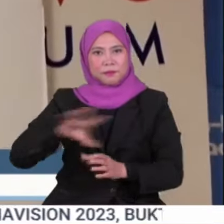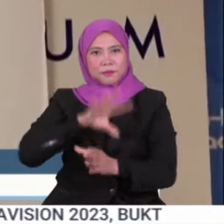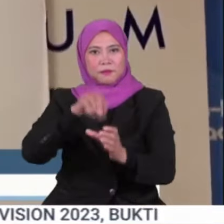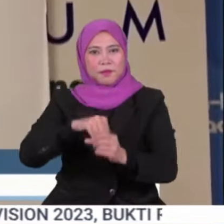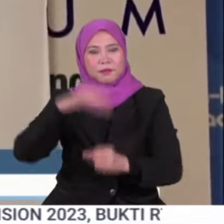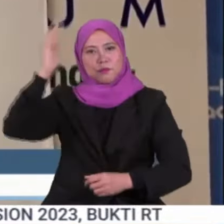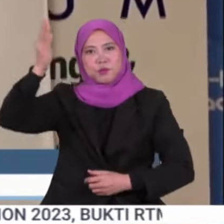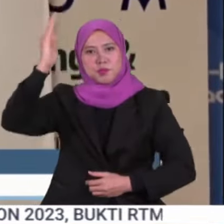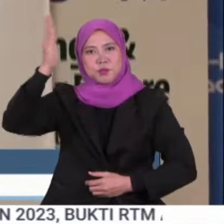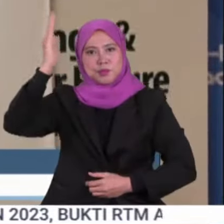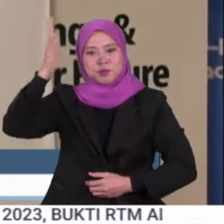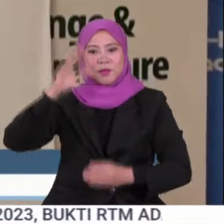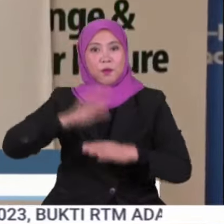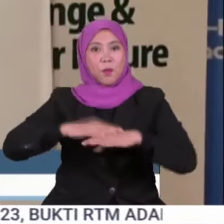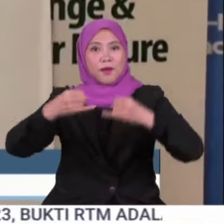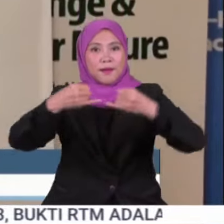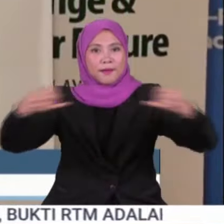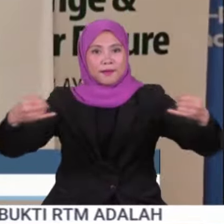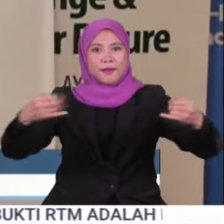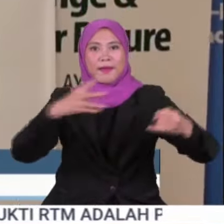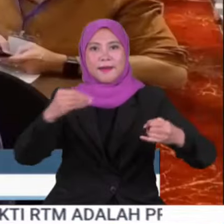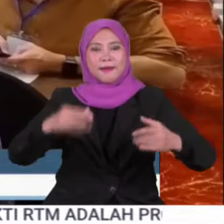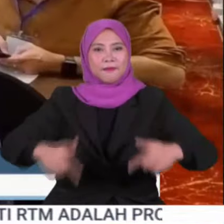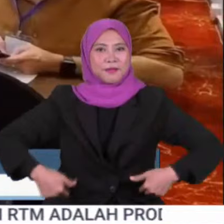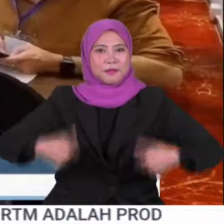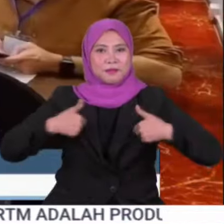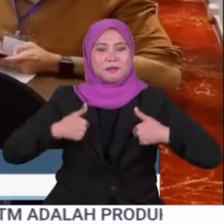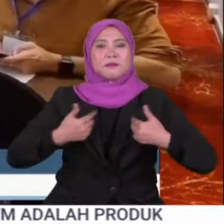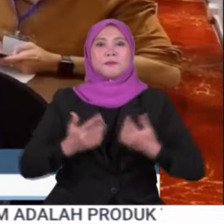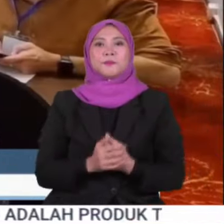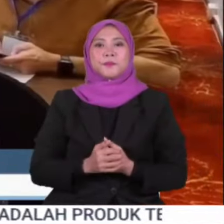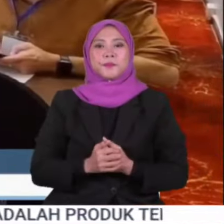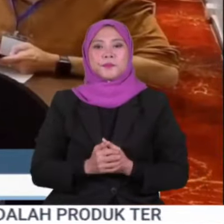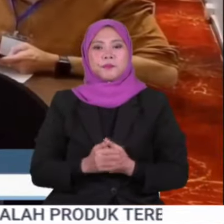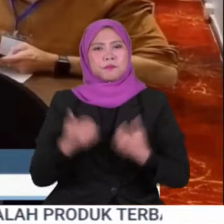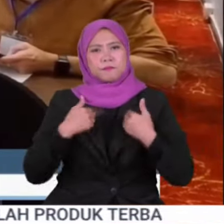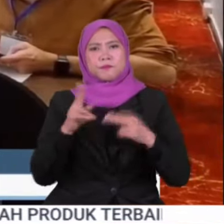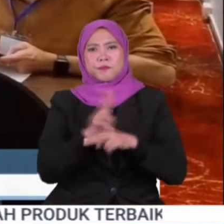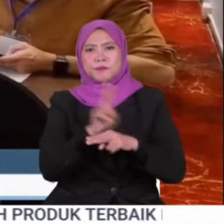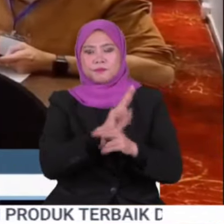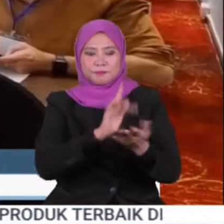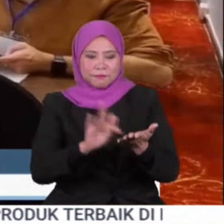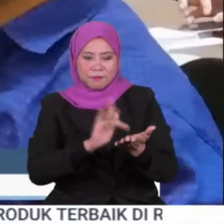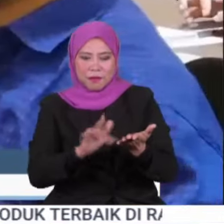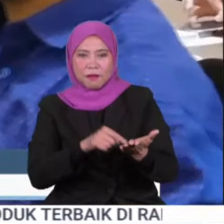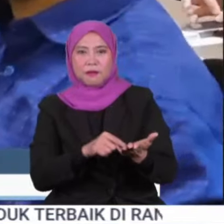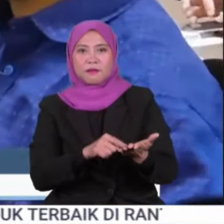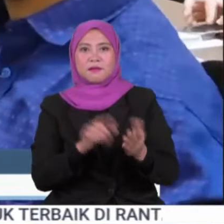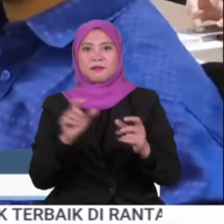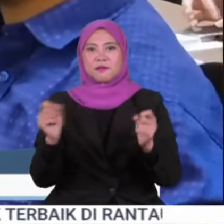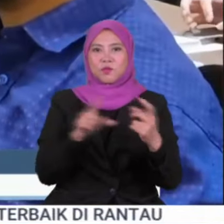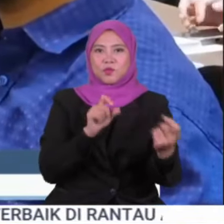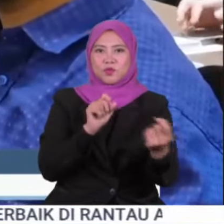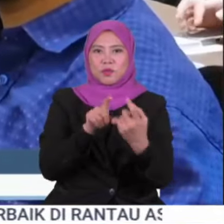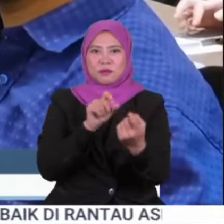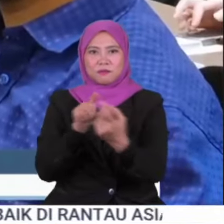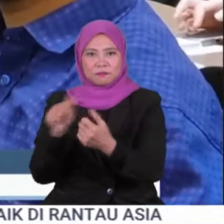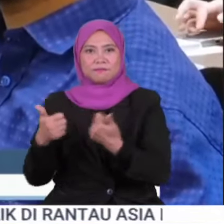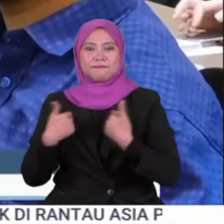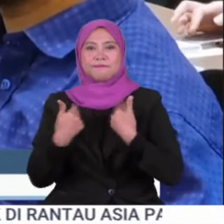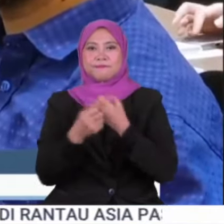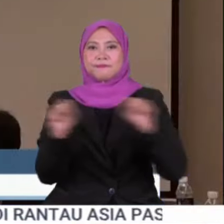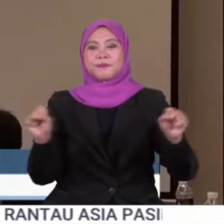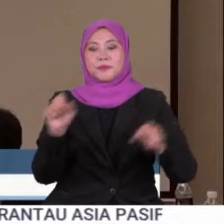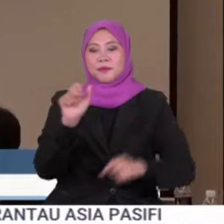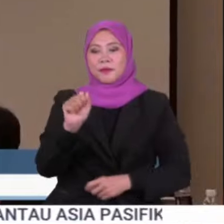melibatkan pembentangan secara dalam talian dan langsung dengan memperkenalkan pelbagai aplikasi media massa termasuk ChatGPT.